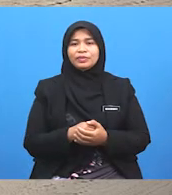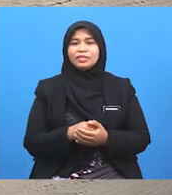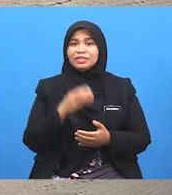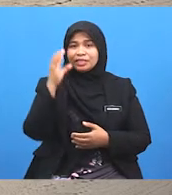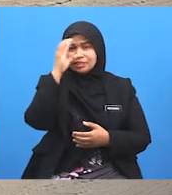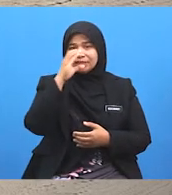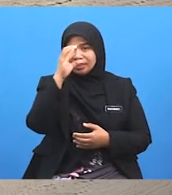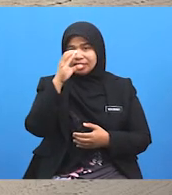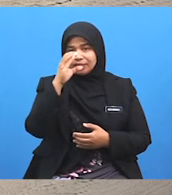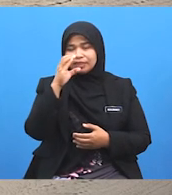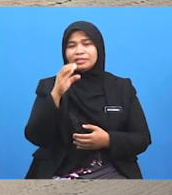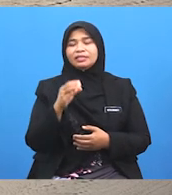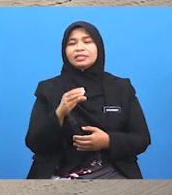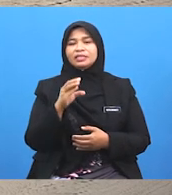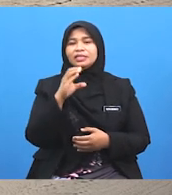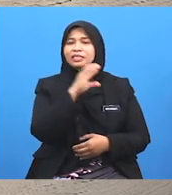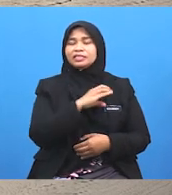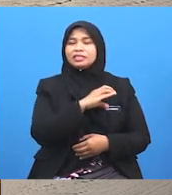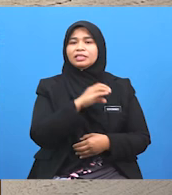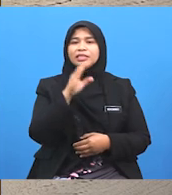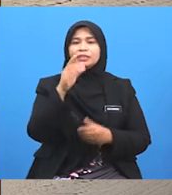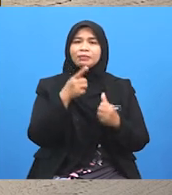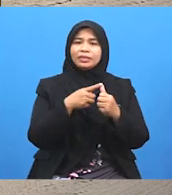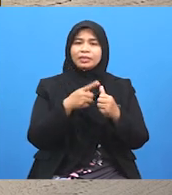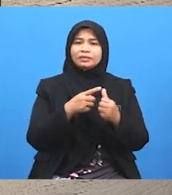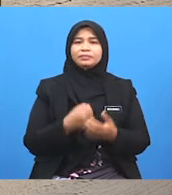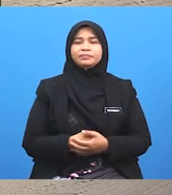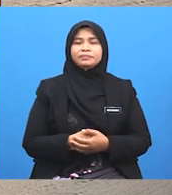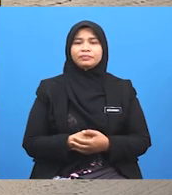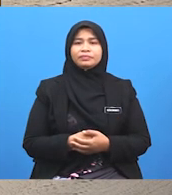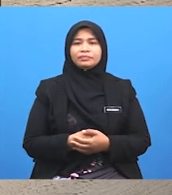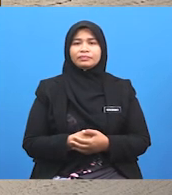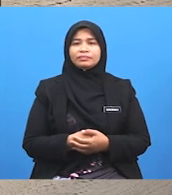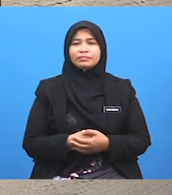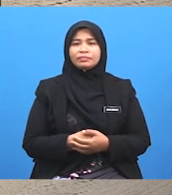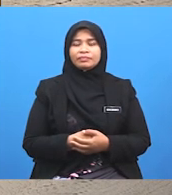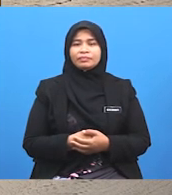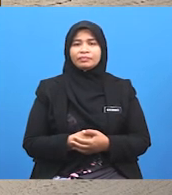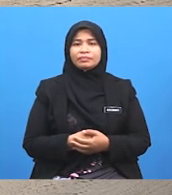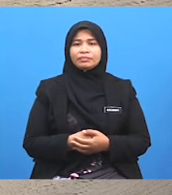Carikan ciri yang pertama. Mira dapat cari tak?